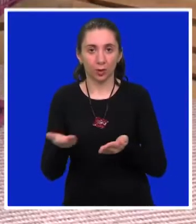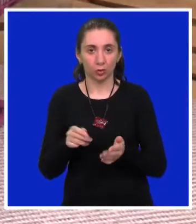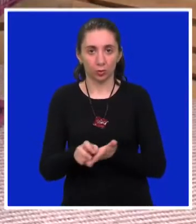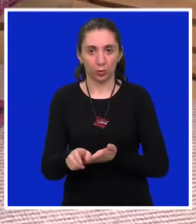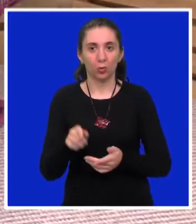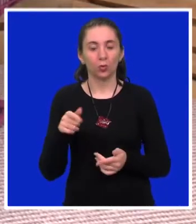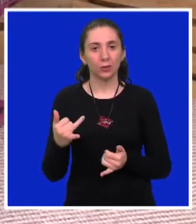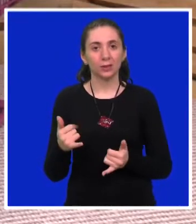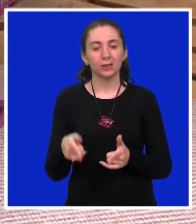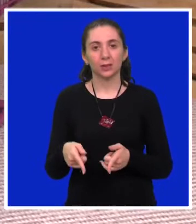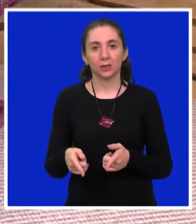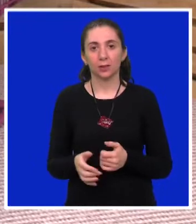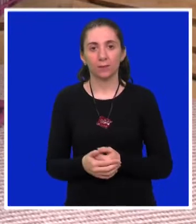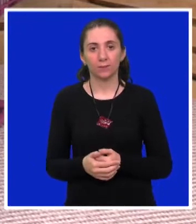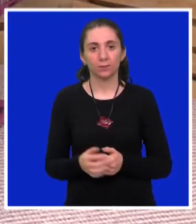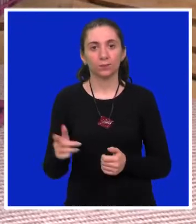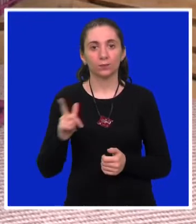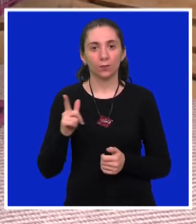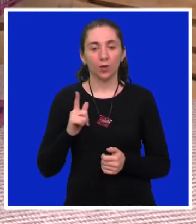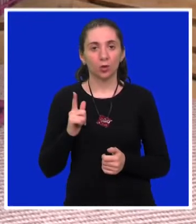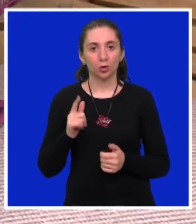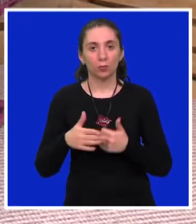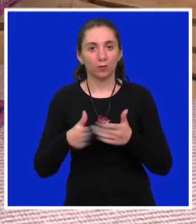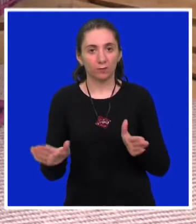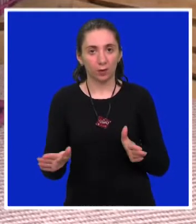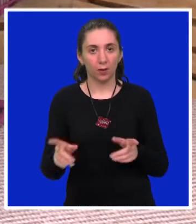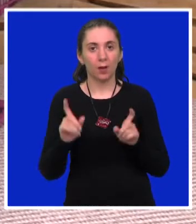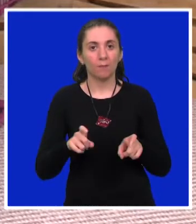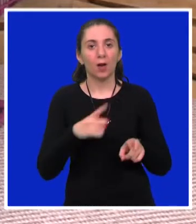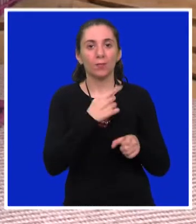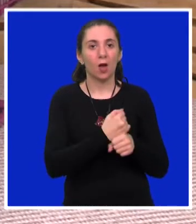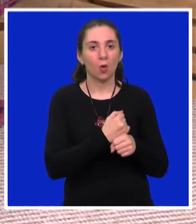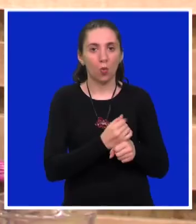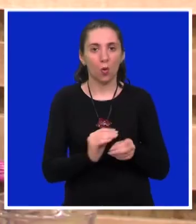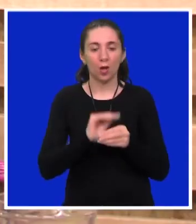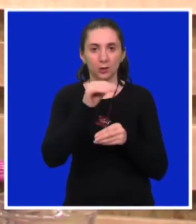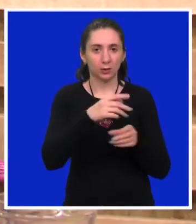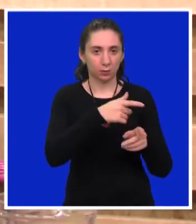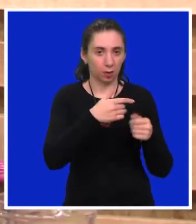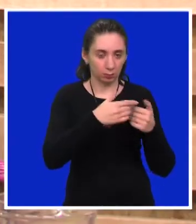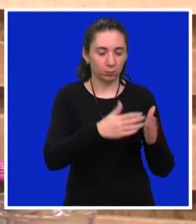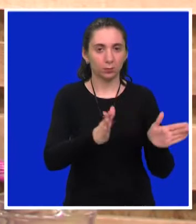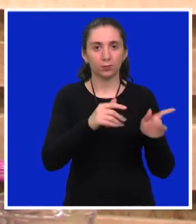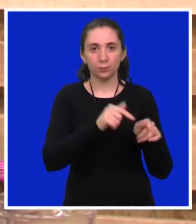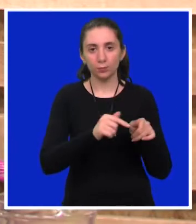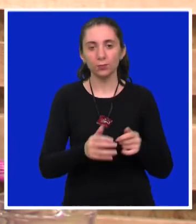da to ide što brže. E sad, umeđu vremenu, dakle, čekamo otvaranje Babine Gore, stavljanje u